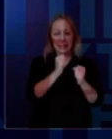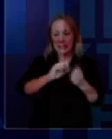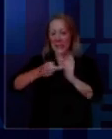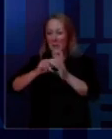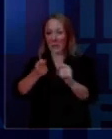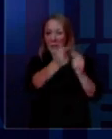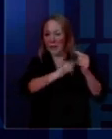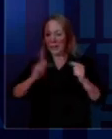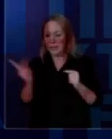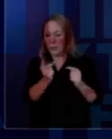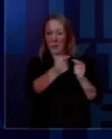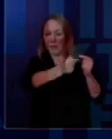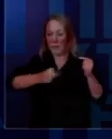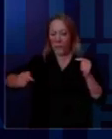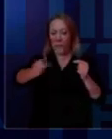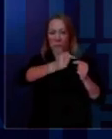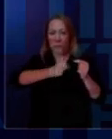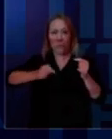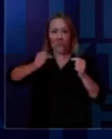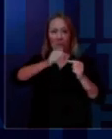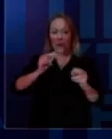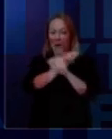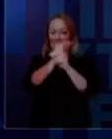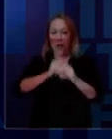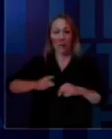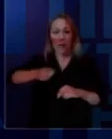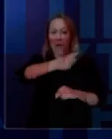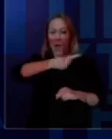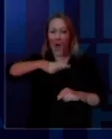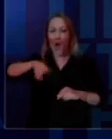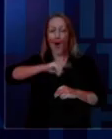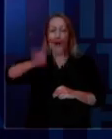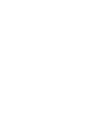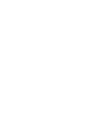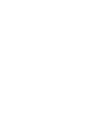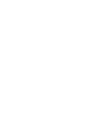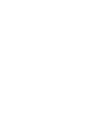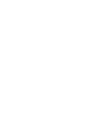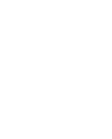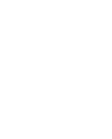και έχουν βυθίσει στην ανασφάλεια τις Ελληνίδες και τους Έλληνες.